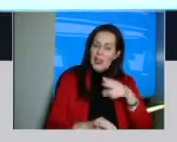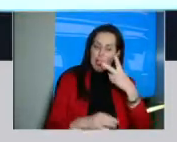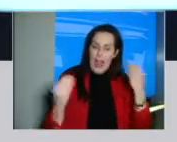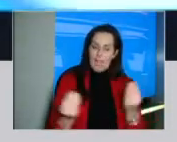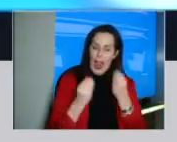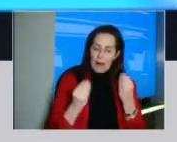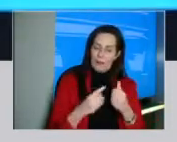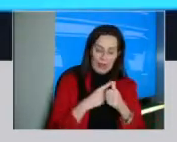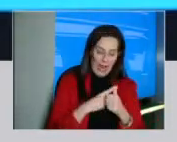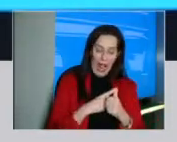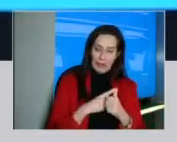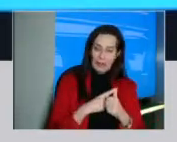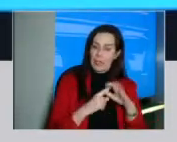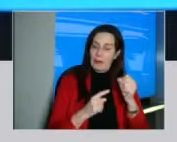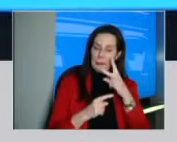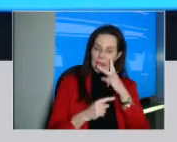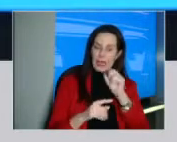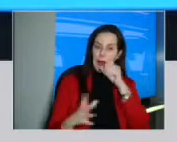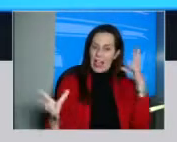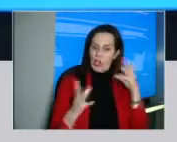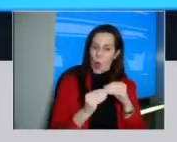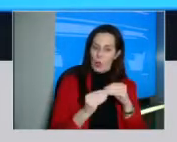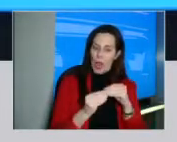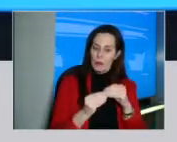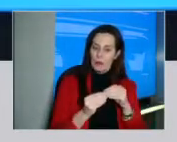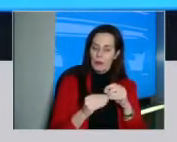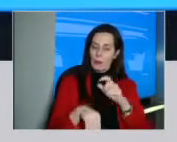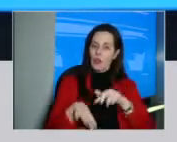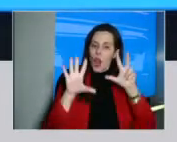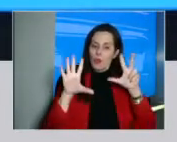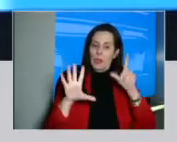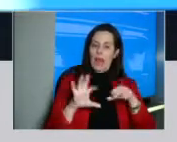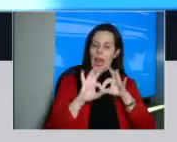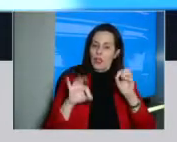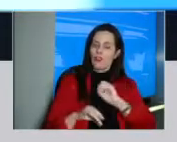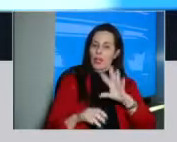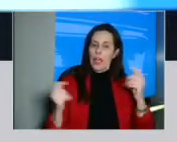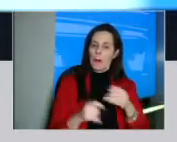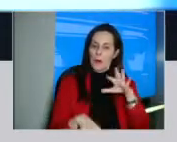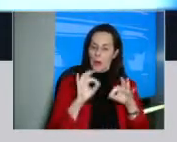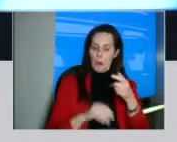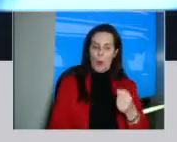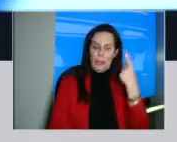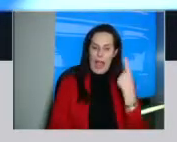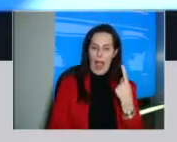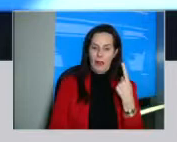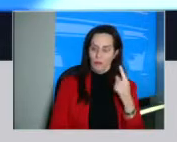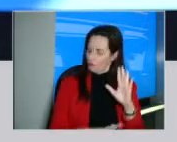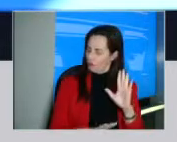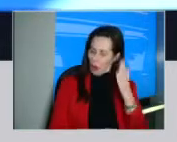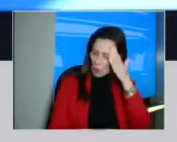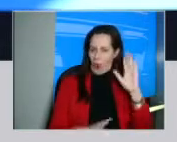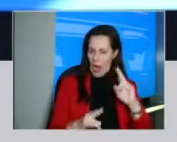דברים. אחד, אם מסתכלים על ההיסטוריה, בשעה 8 היו אמורים להתחיל לשדר את תעמולת הבחירות בערוץ הראשון. Okay. שידורי התעמולה